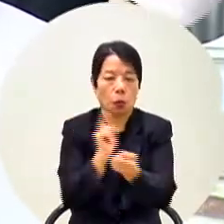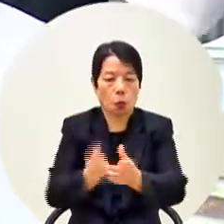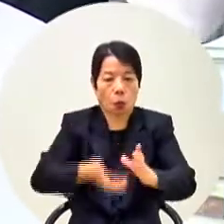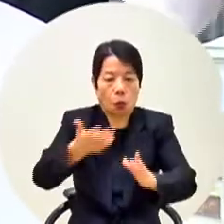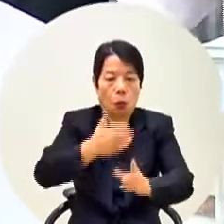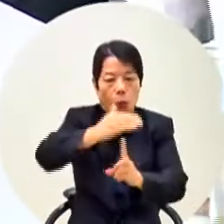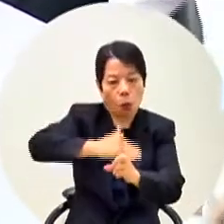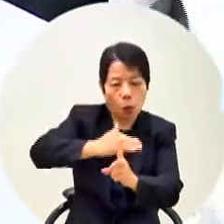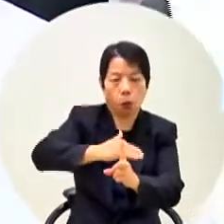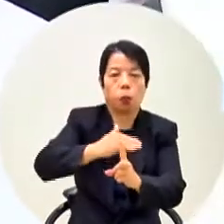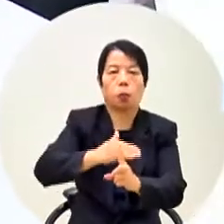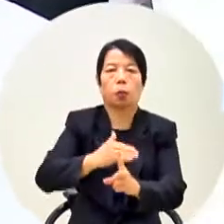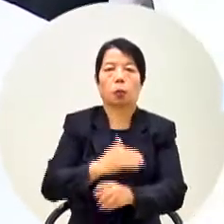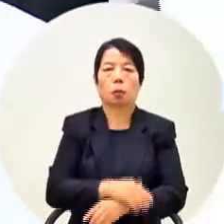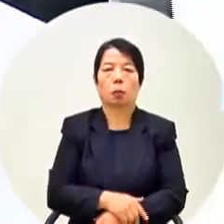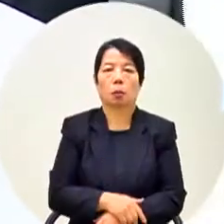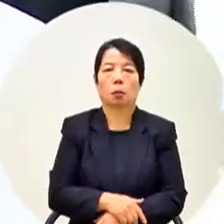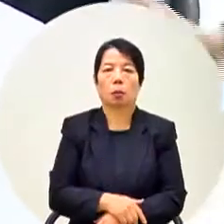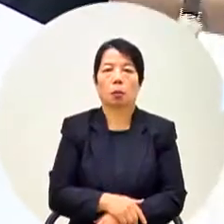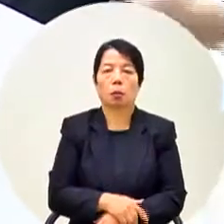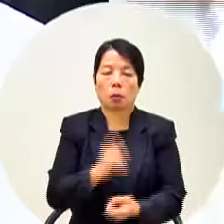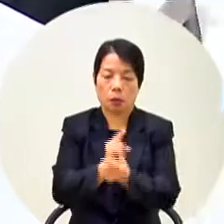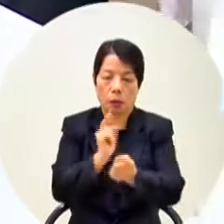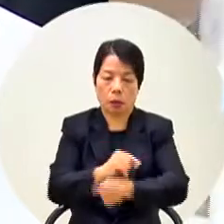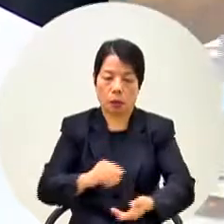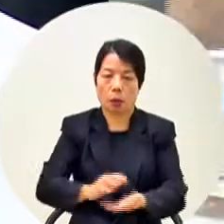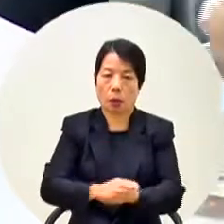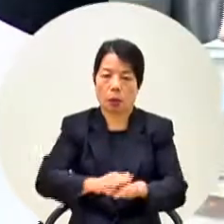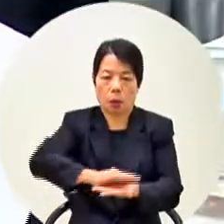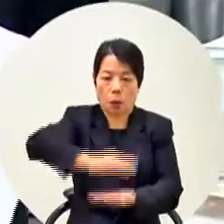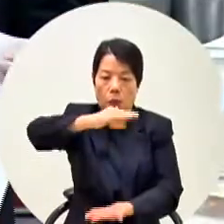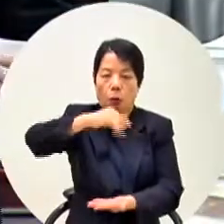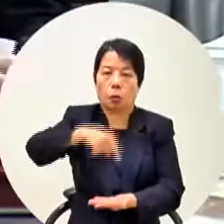路温降低，我着讲，有当时安尼一沓纸，入去，